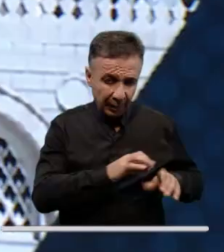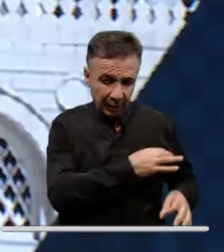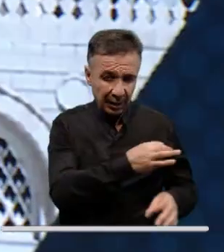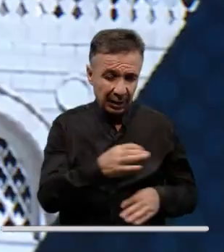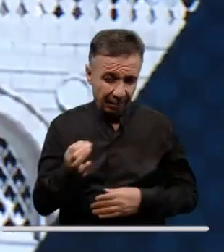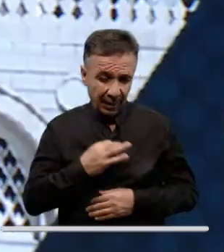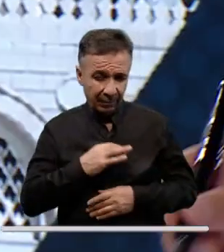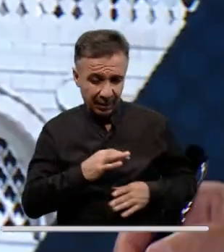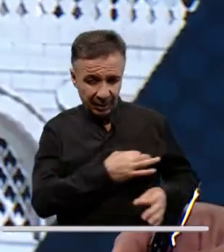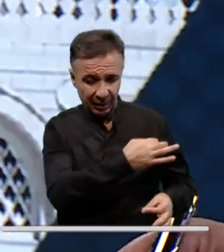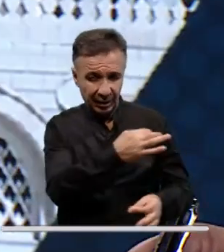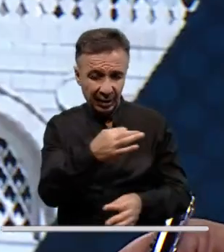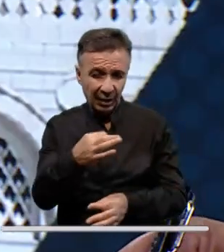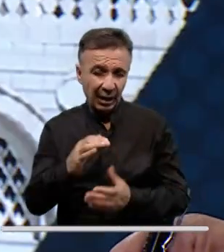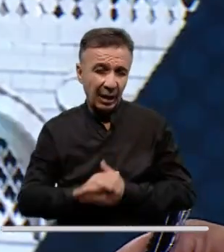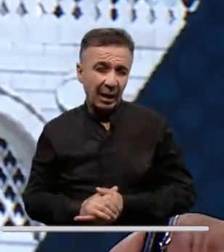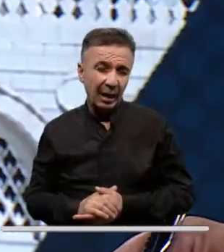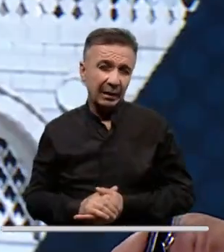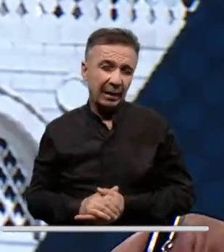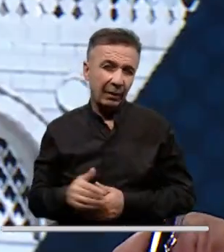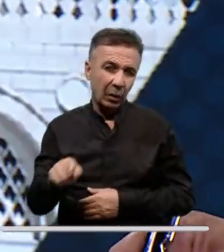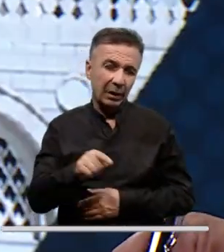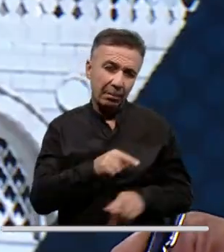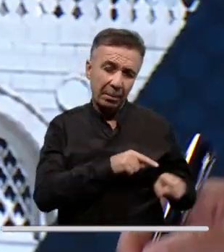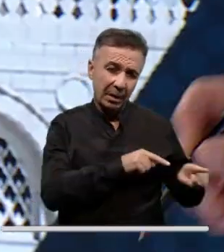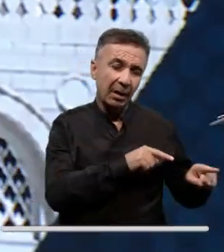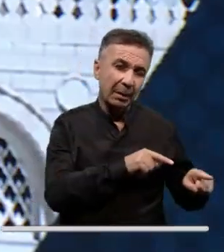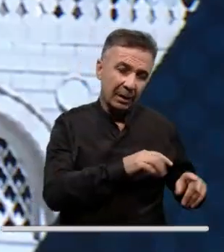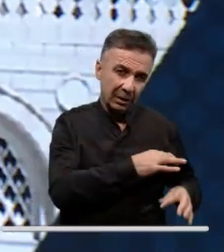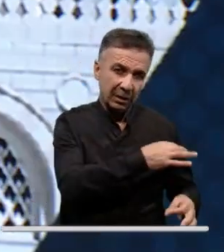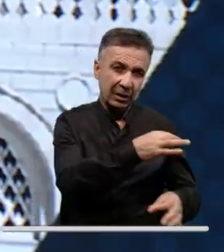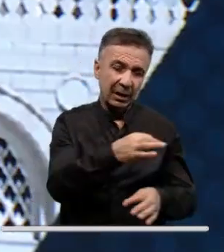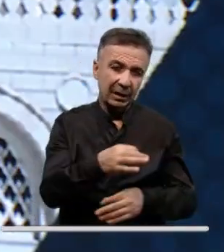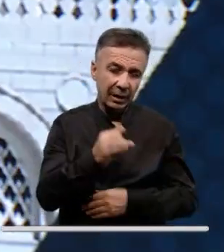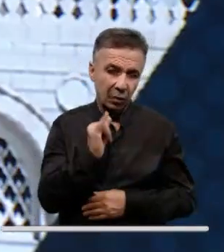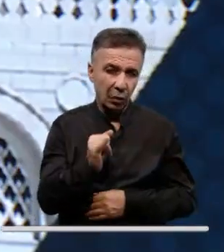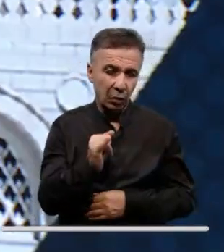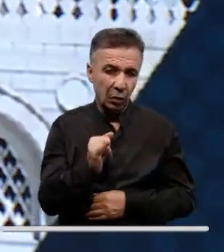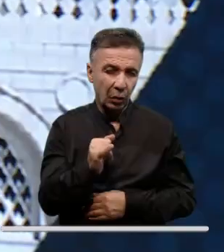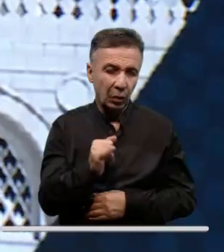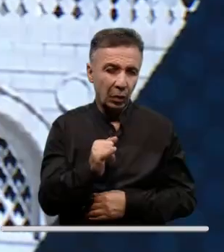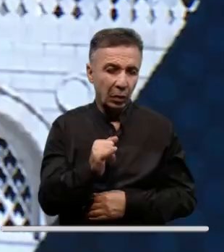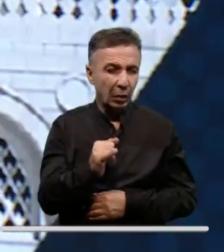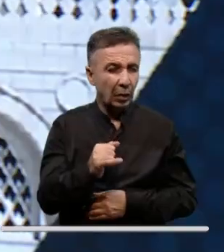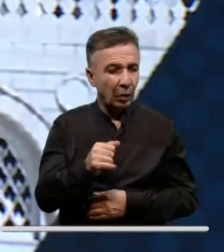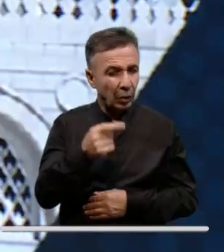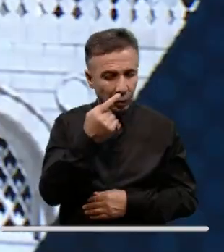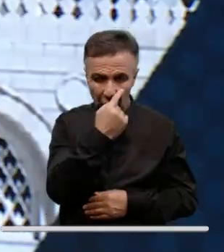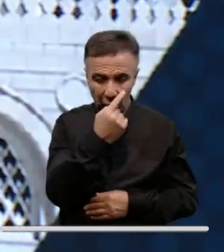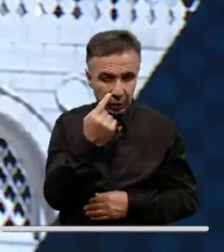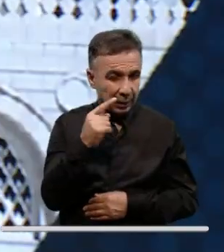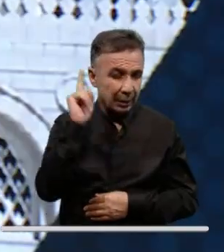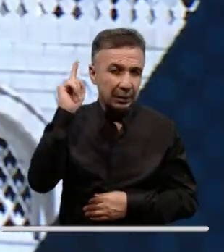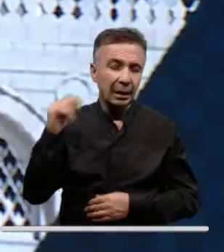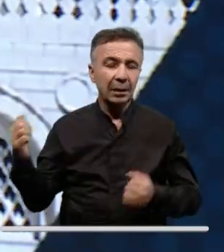cilerden Efendim onların peşinde olanlardan kem gözlerden Eee Ya Rabbi sana sığınıyoruz